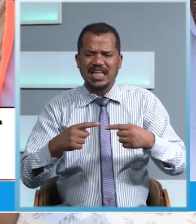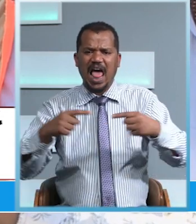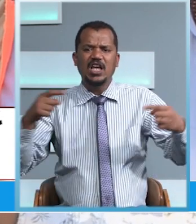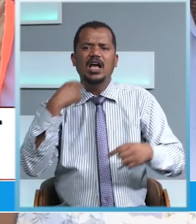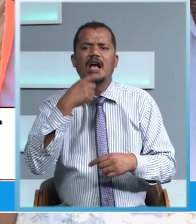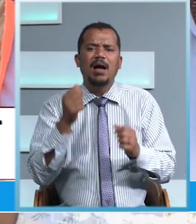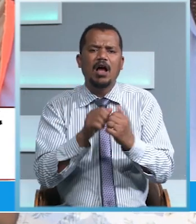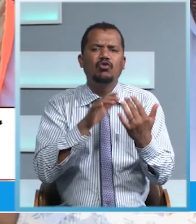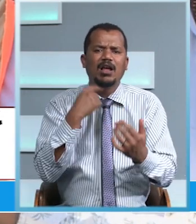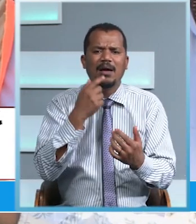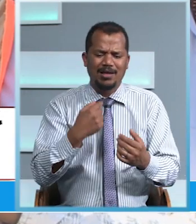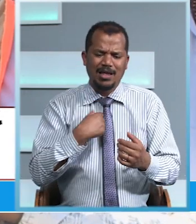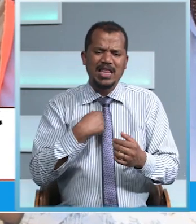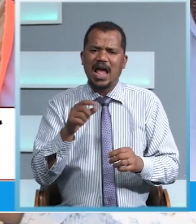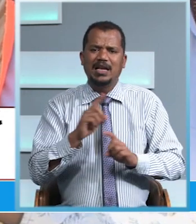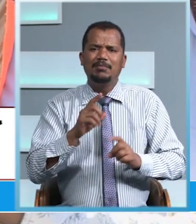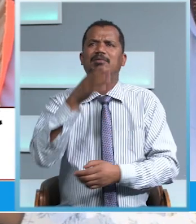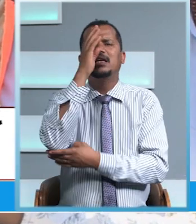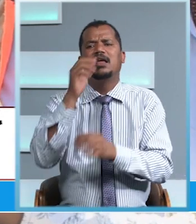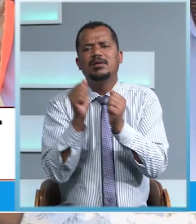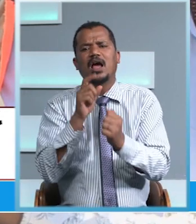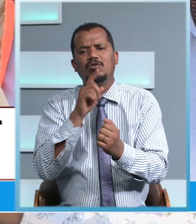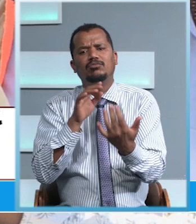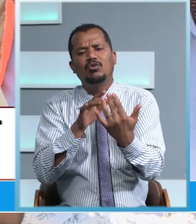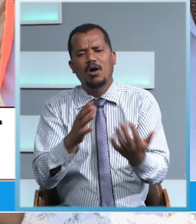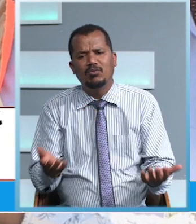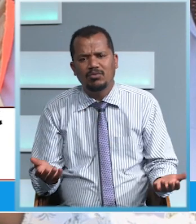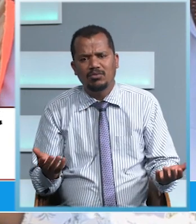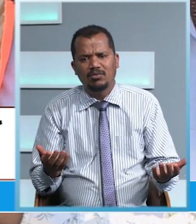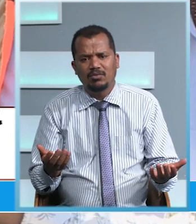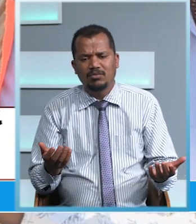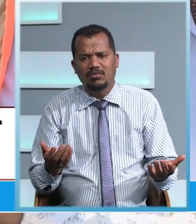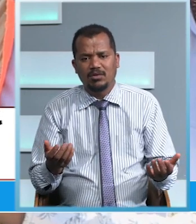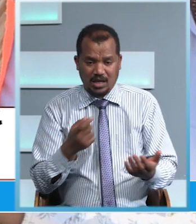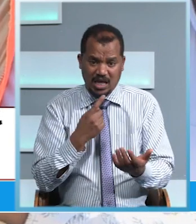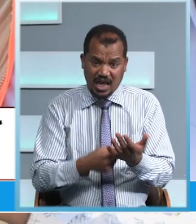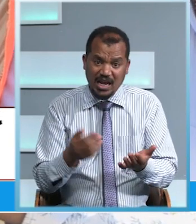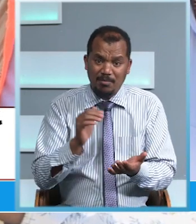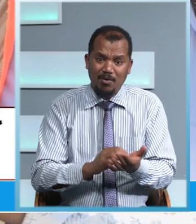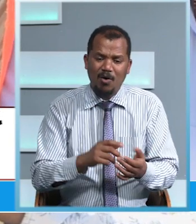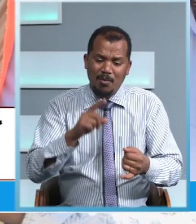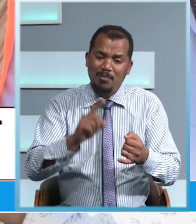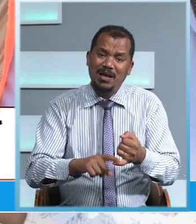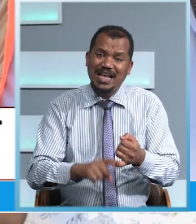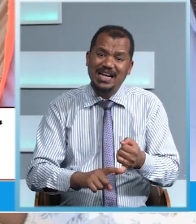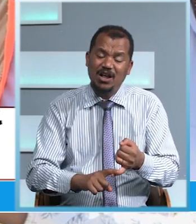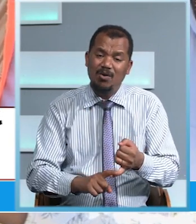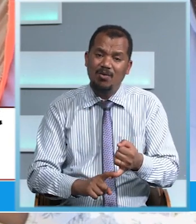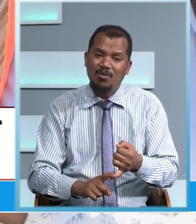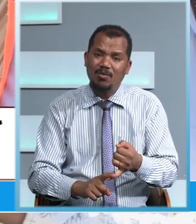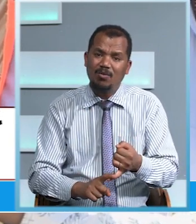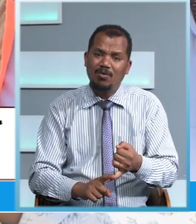ጥላቻው ከፈጣሪ ጋር ጦርነቱ ከፈጣሪ አሁን ከኛ አልፈዋል ከኢትዮጵያ ዘብ አልፈዋል ጦርነቱ ከፈጣሪ ጋር ነው የጀመረው ይሄ ደግሞ